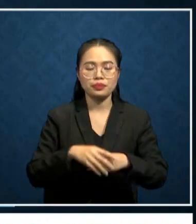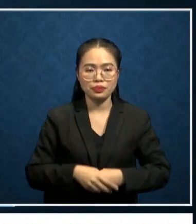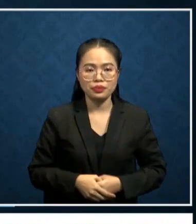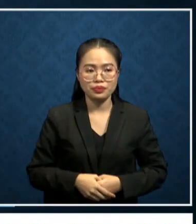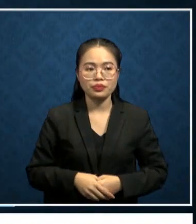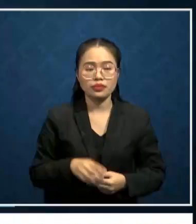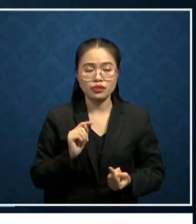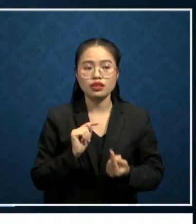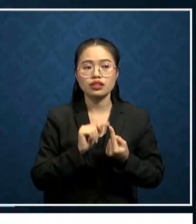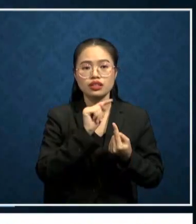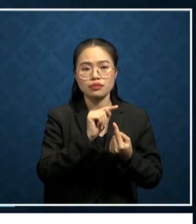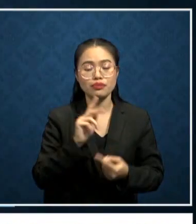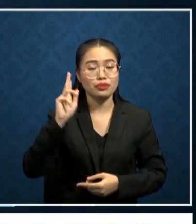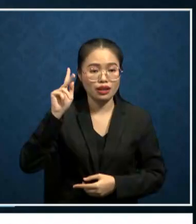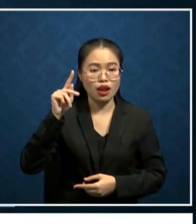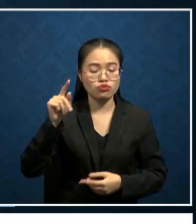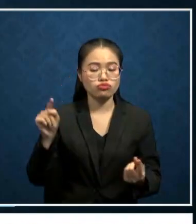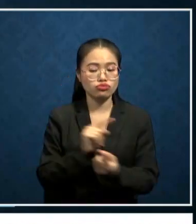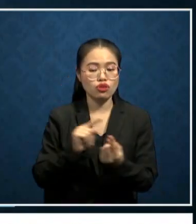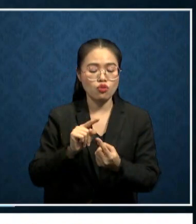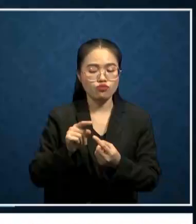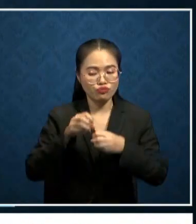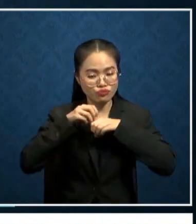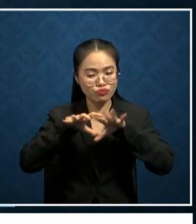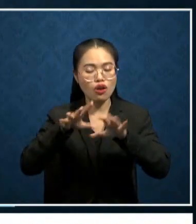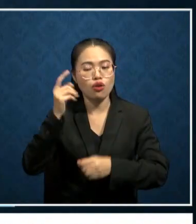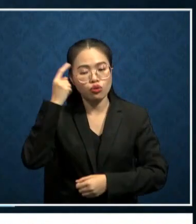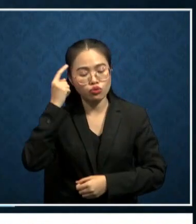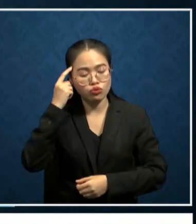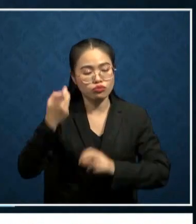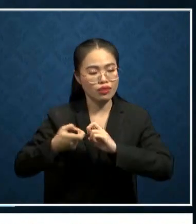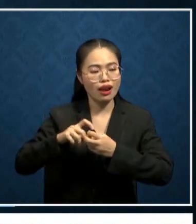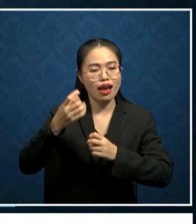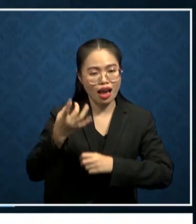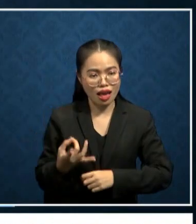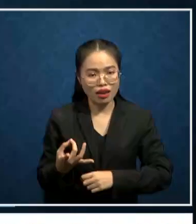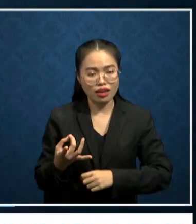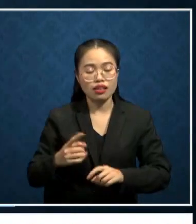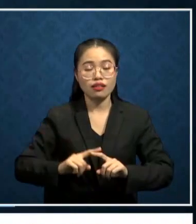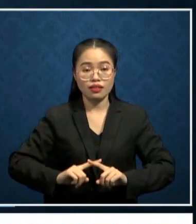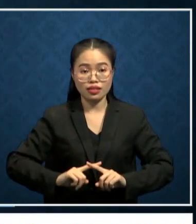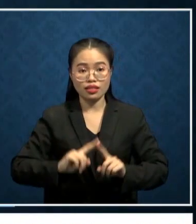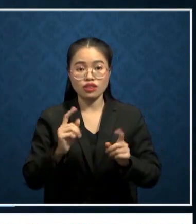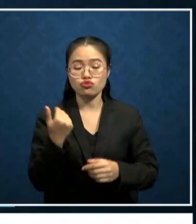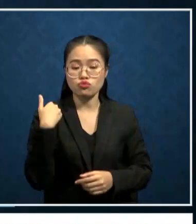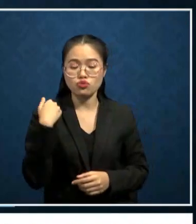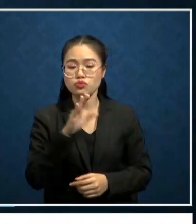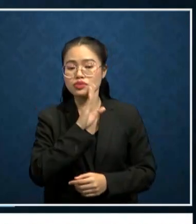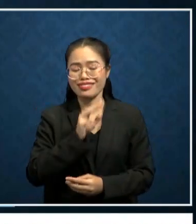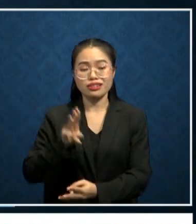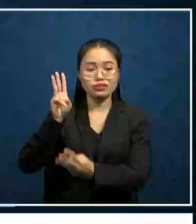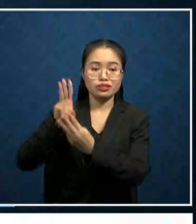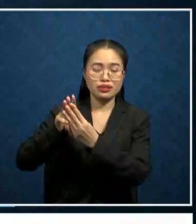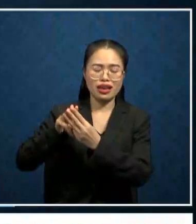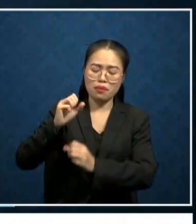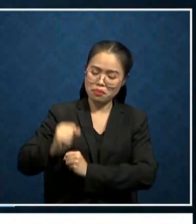ที่สังคมได้รับรู้โดยทั่วไปนะครับว่าเหตุใดนะครับแต่ว่าการที่เอ่อมีการทำสัญญาผูกมัดระยะ